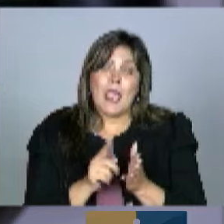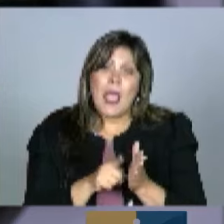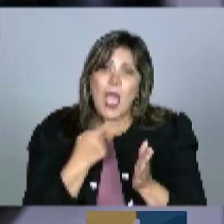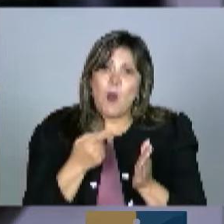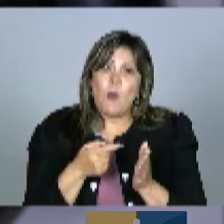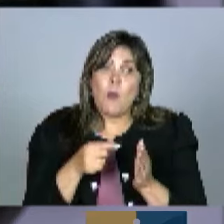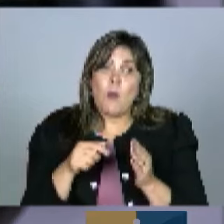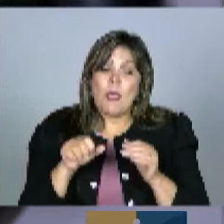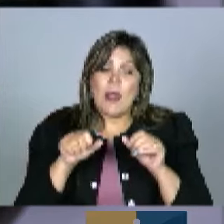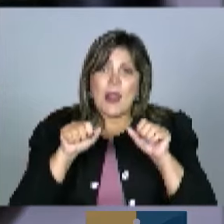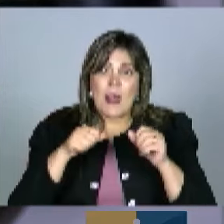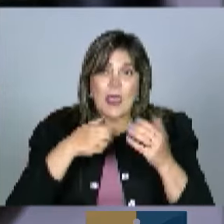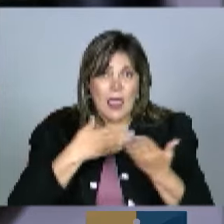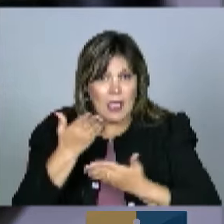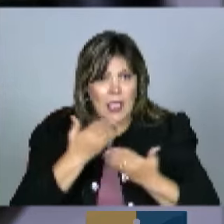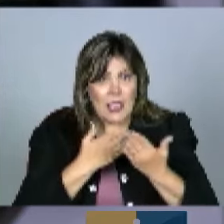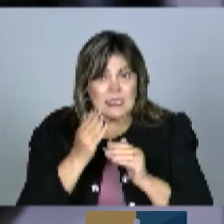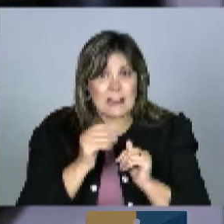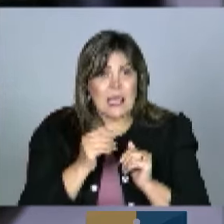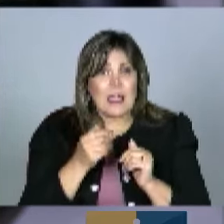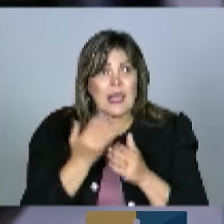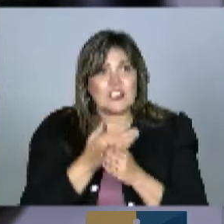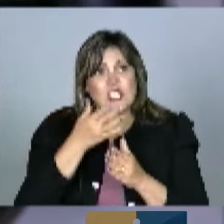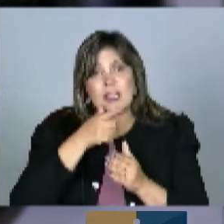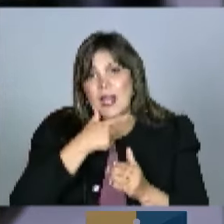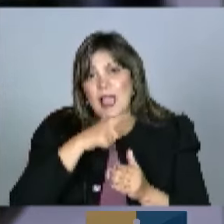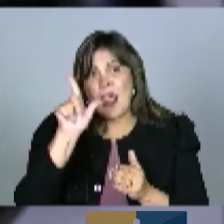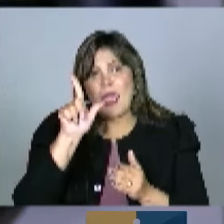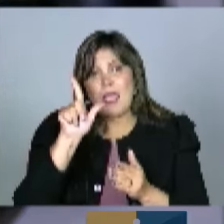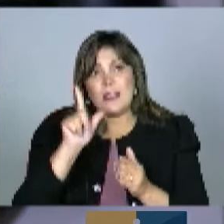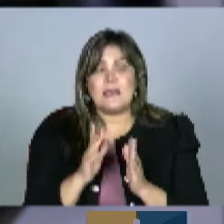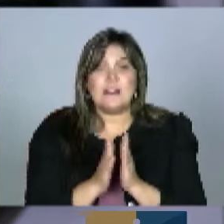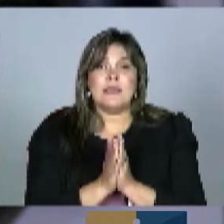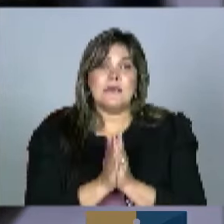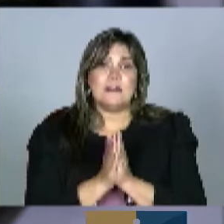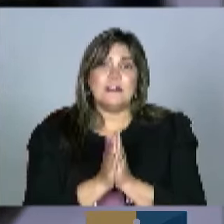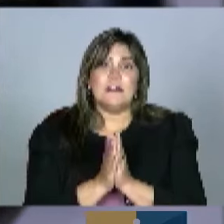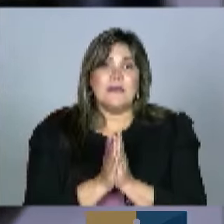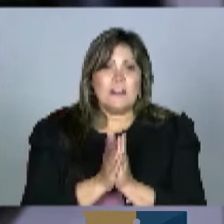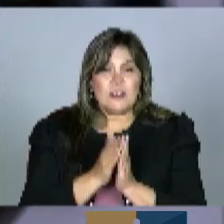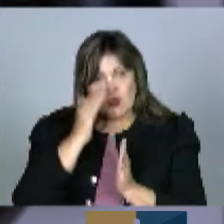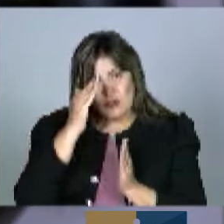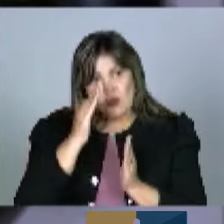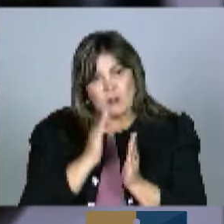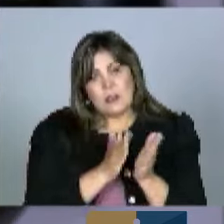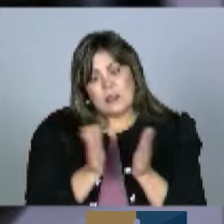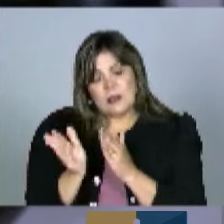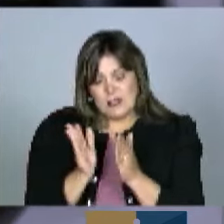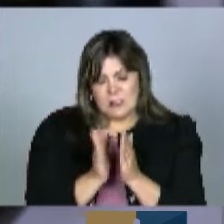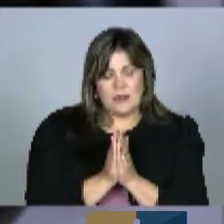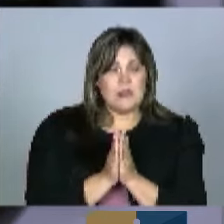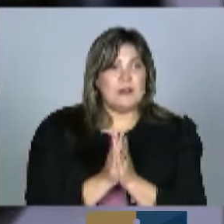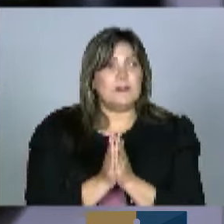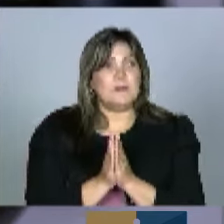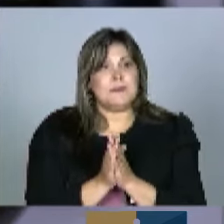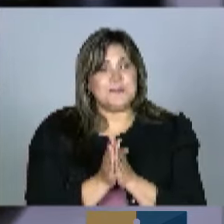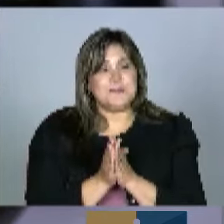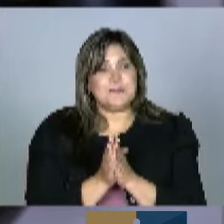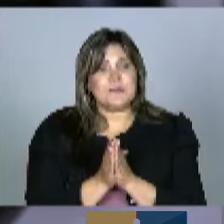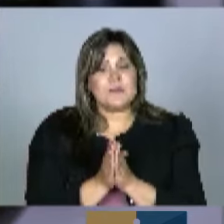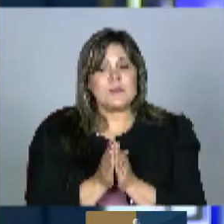الاعلان وكده زي ما هم قايلين لي تمام طيب في اي استفسار يا فندم لا شكرا شكرا استاذ مجدي ايه شكرا لحضرتك يا